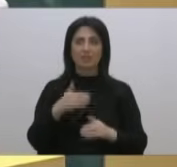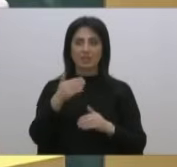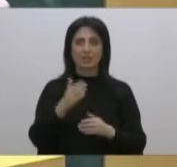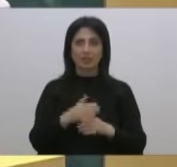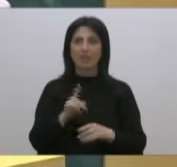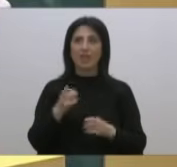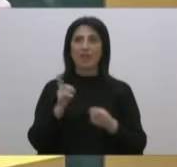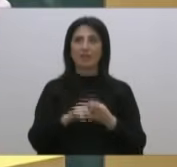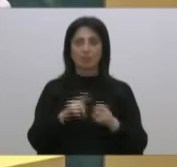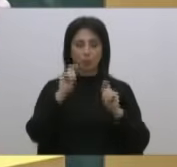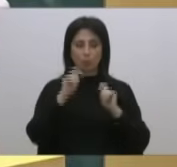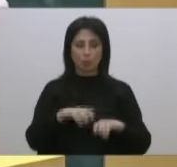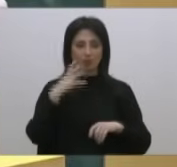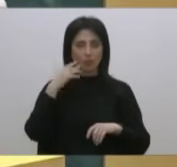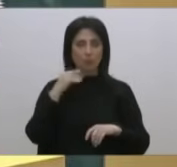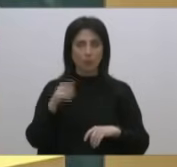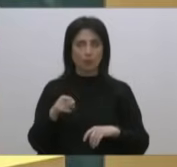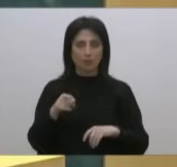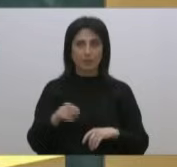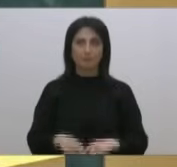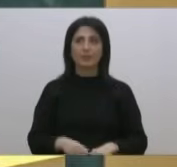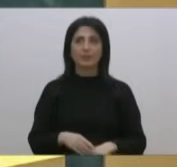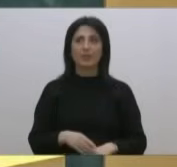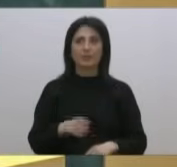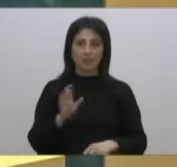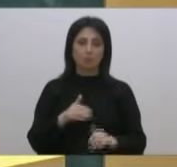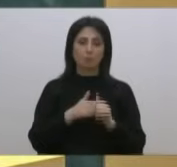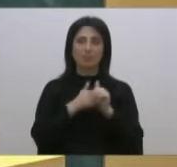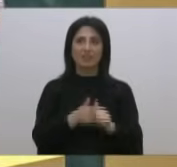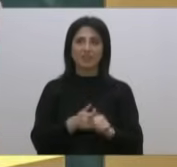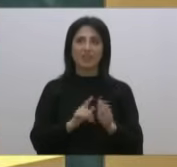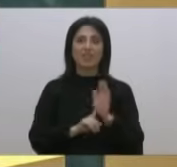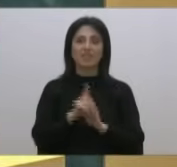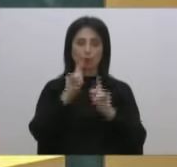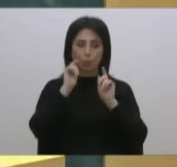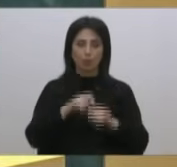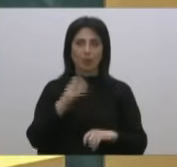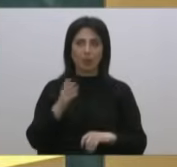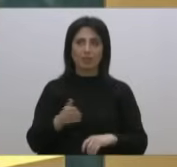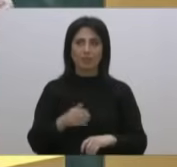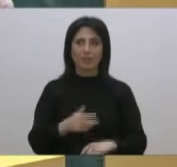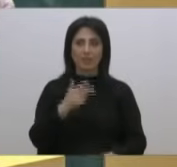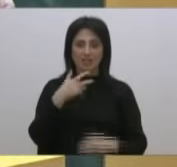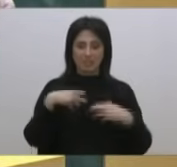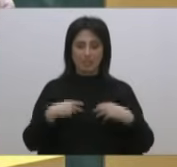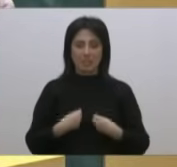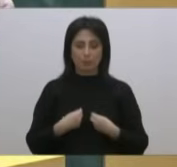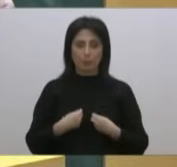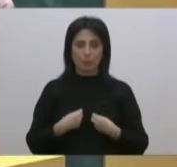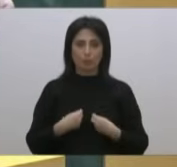ვართ. Რაც შეეხება უკრაინას და მოლდოვას. Მოდი აბა მივყვეთ, დავიწყოთ უკრაინით.